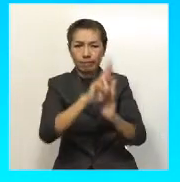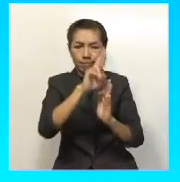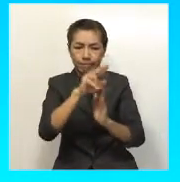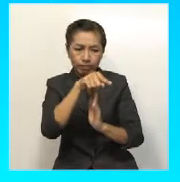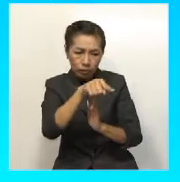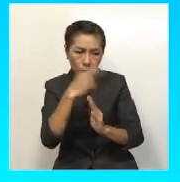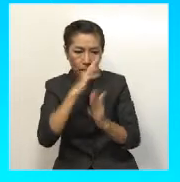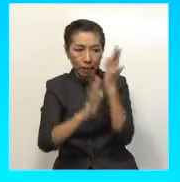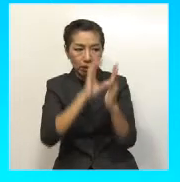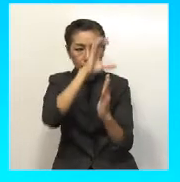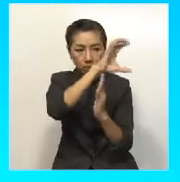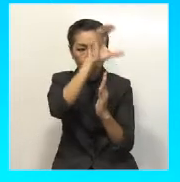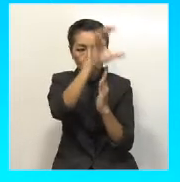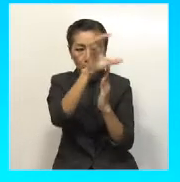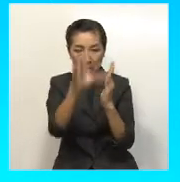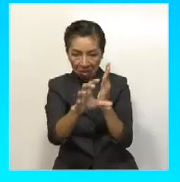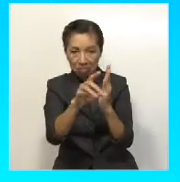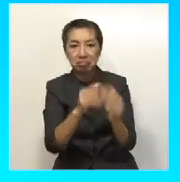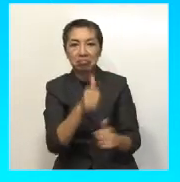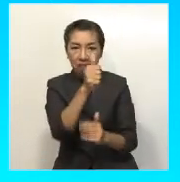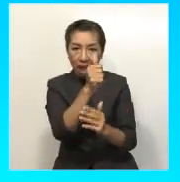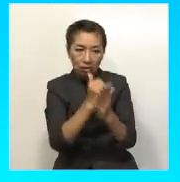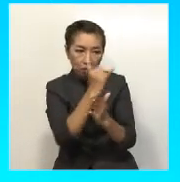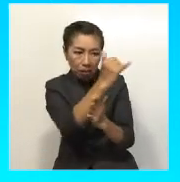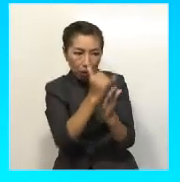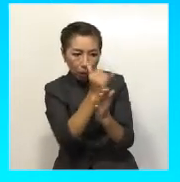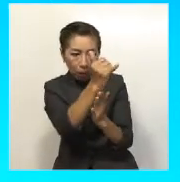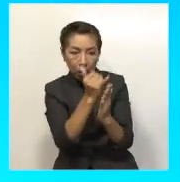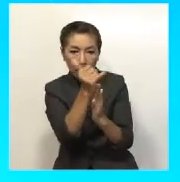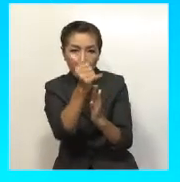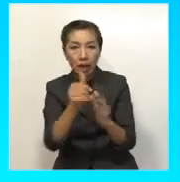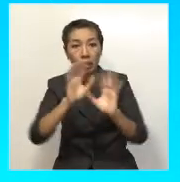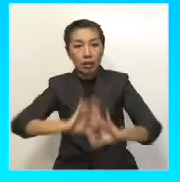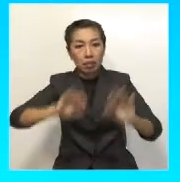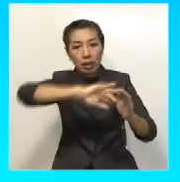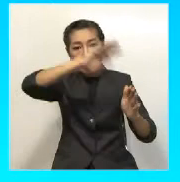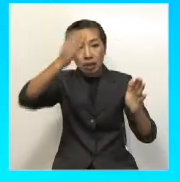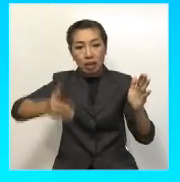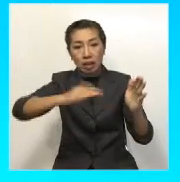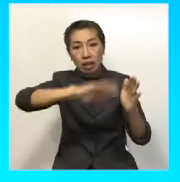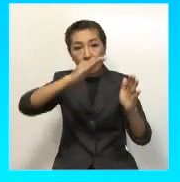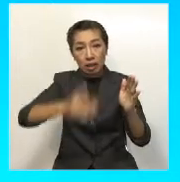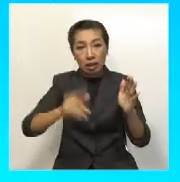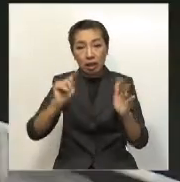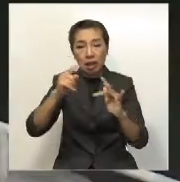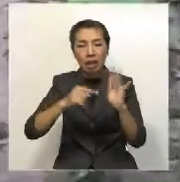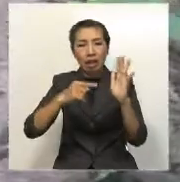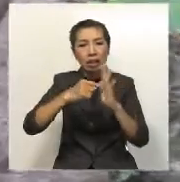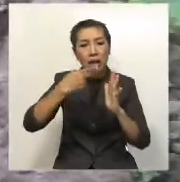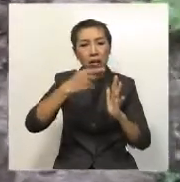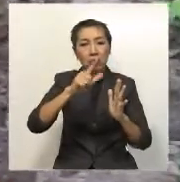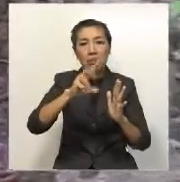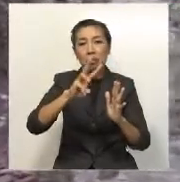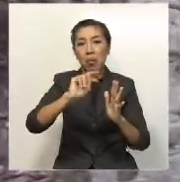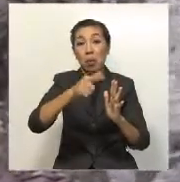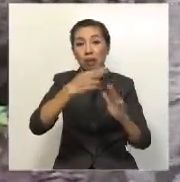มีจุดเชื่อมโยงกับประทจธิเพื่อนบ้านหล้ายจดและจดเด่งก็คือถ้ำหวงขนน้ำนางนอนนั่นเองนะคะนอกจากนี้เนี่ยยั